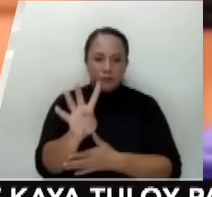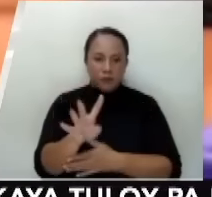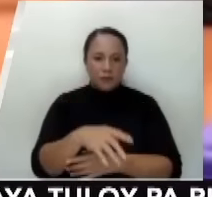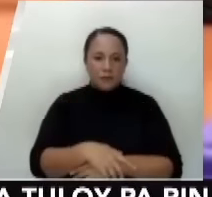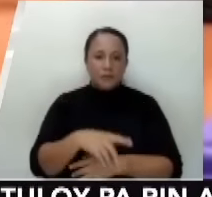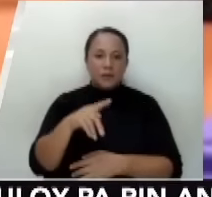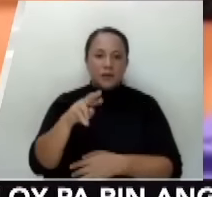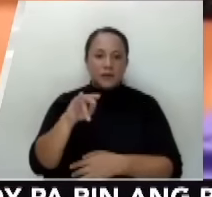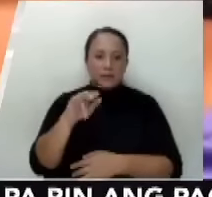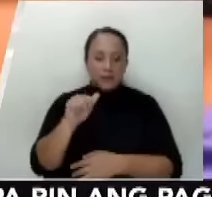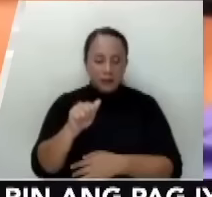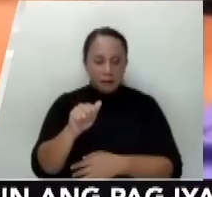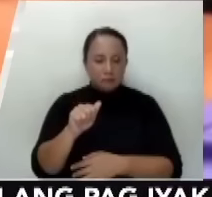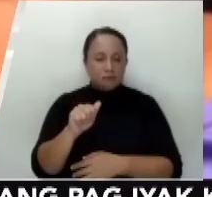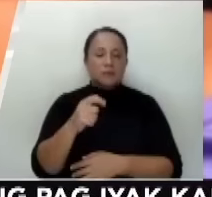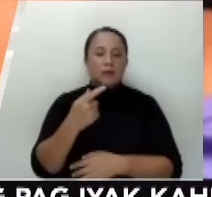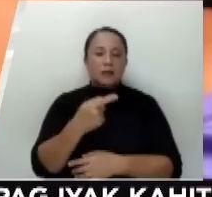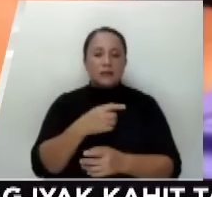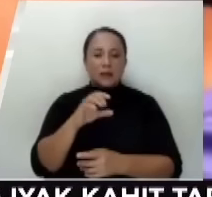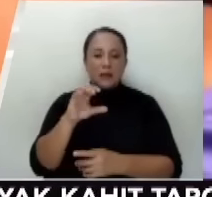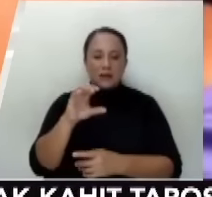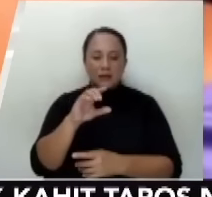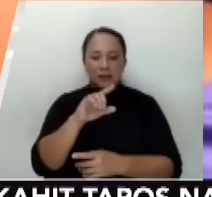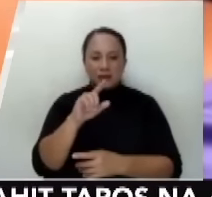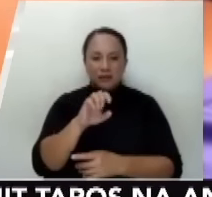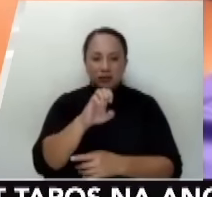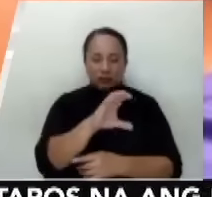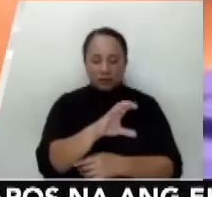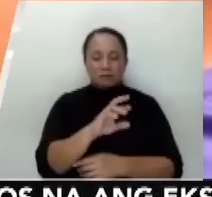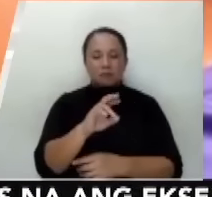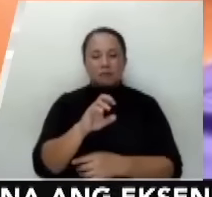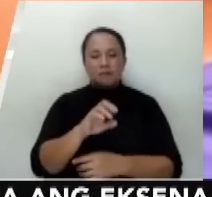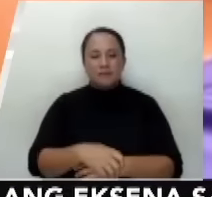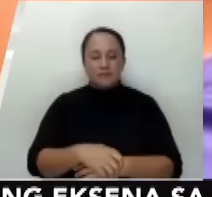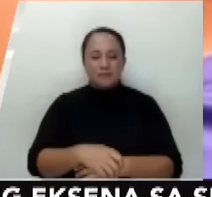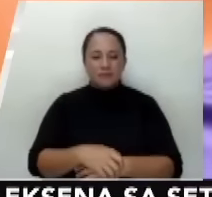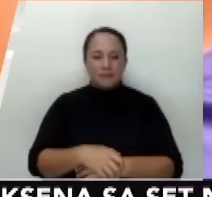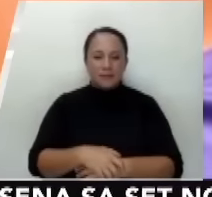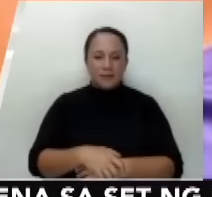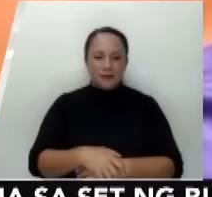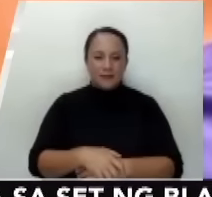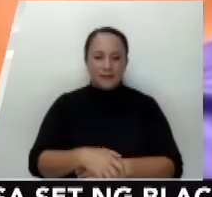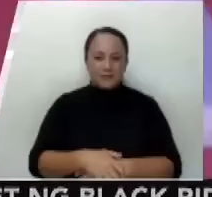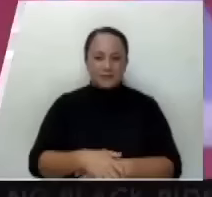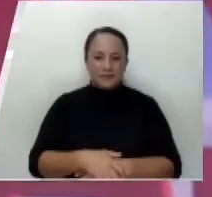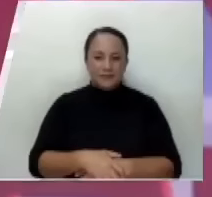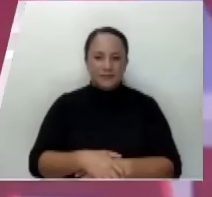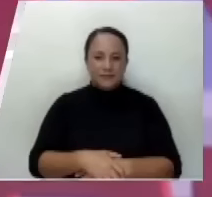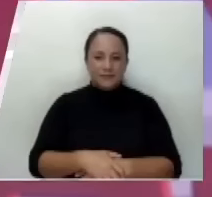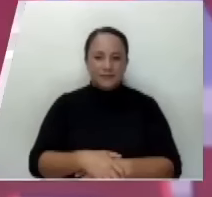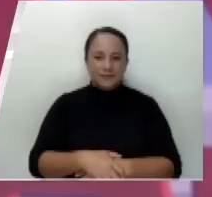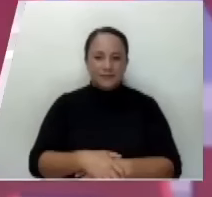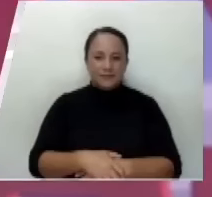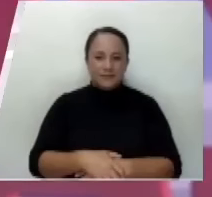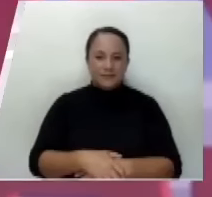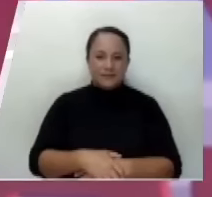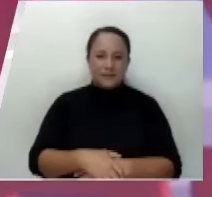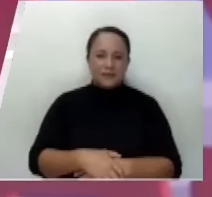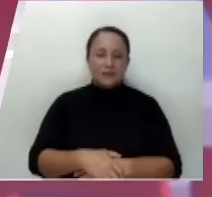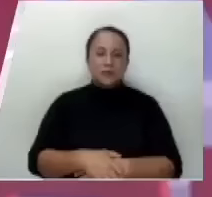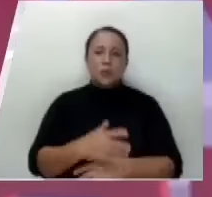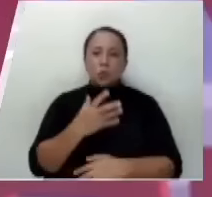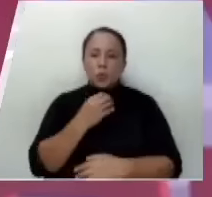Piskova ng Czech Republic. Nelson Canlas, updated sa Showbiz Happenings. Sino